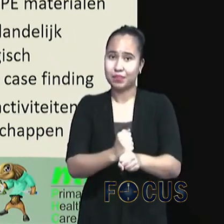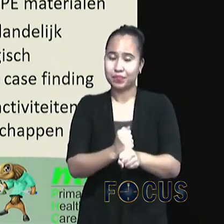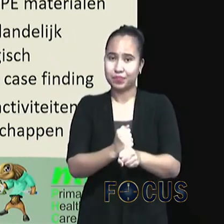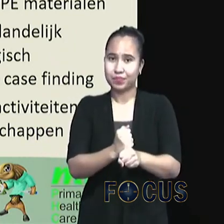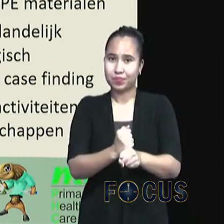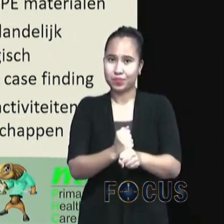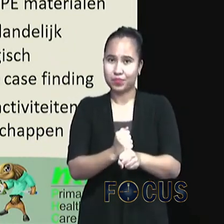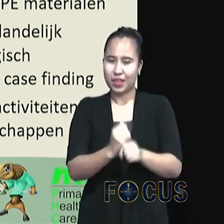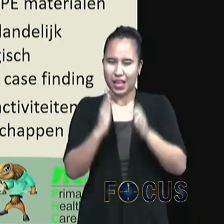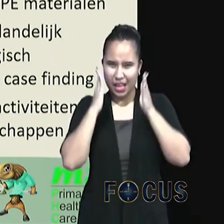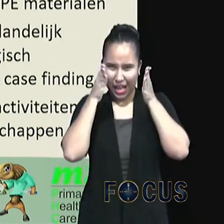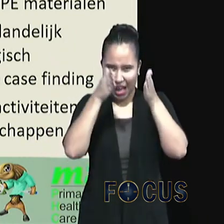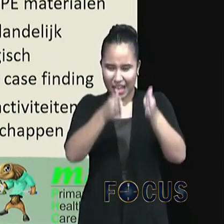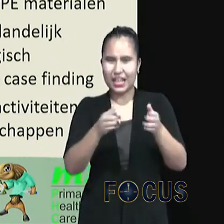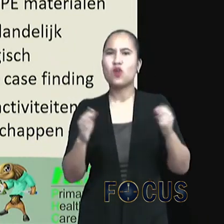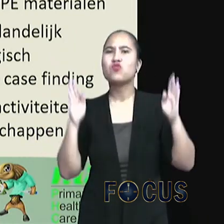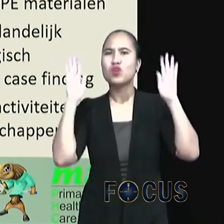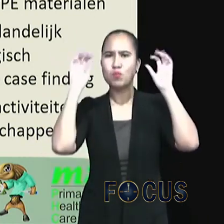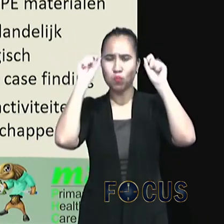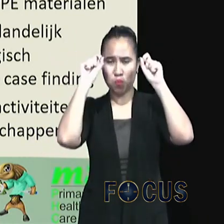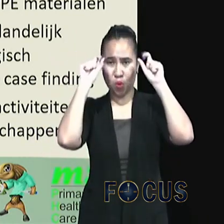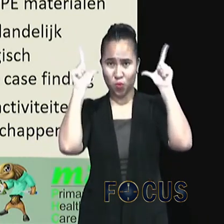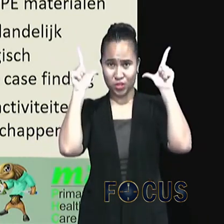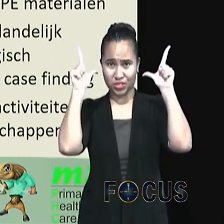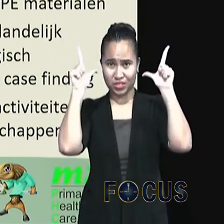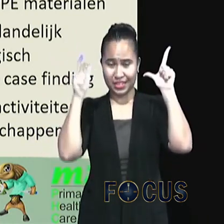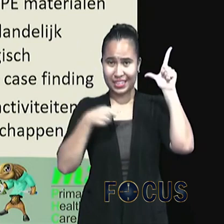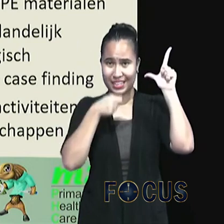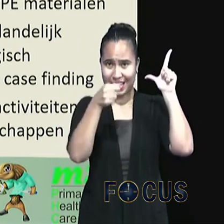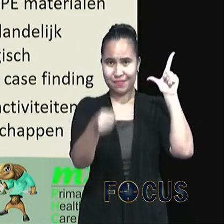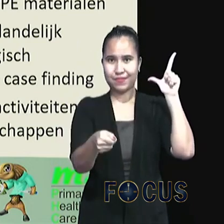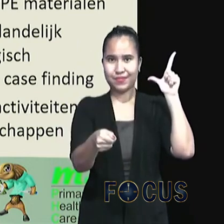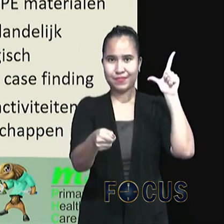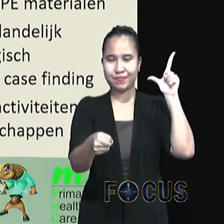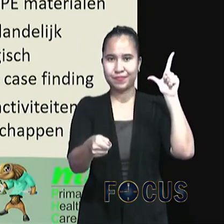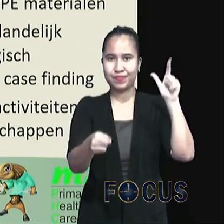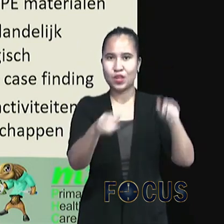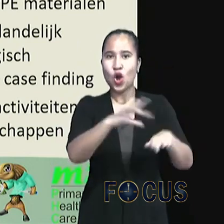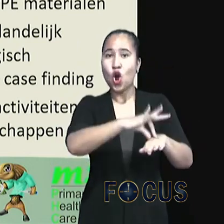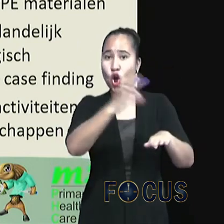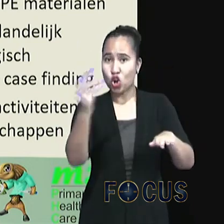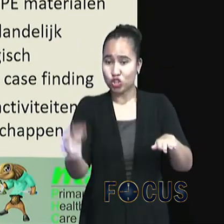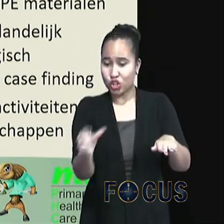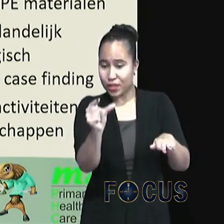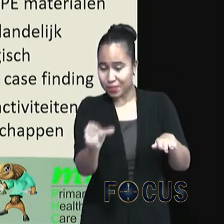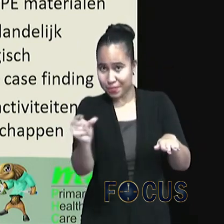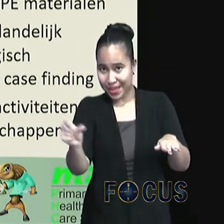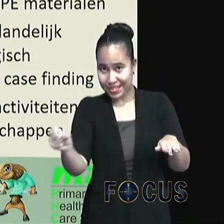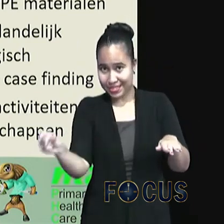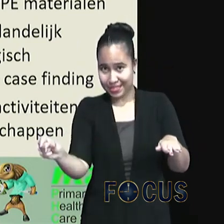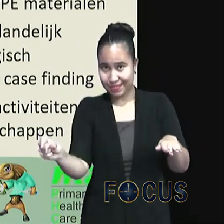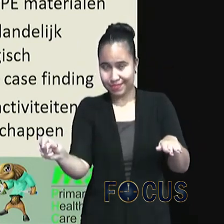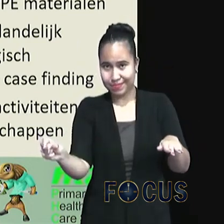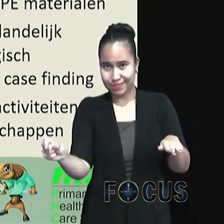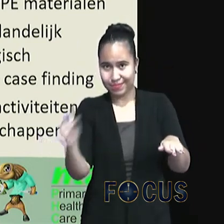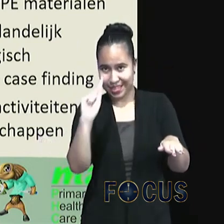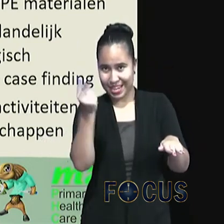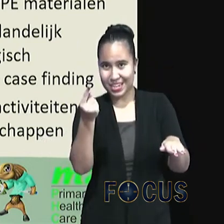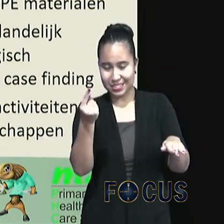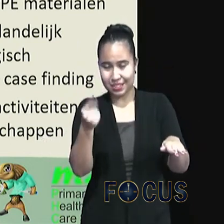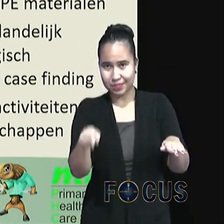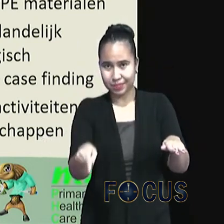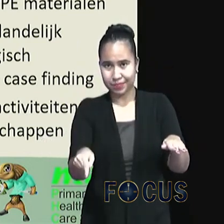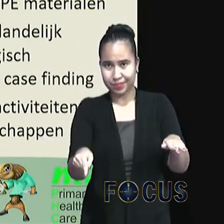rondom een stukje bewustzijn brengen naar de gezondheidswerkers in eerste instantie.